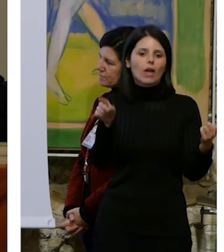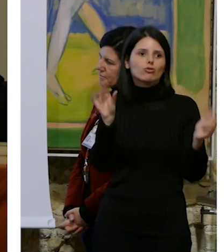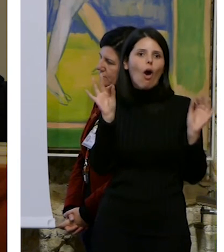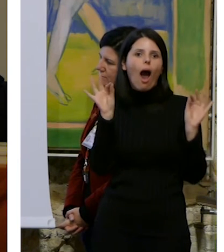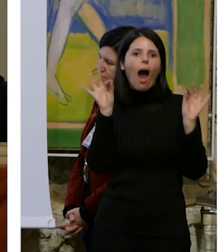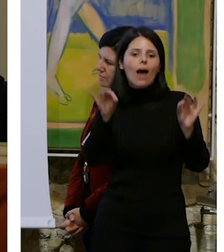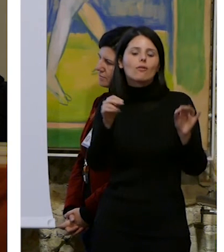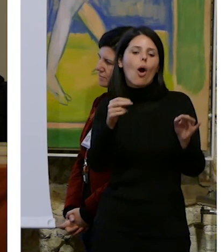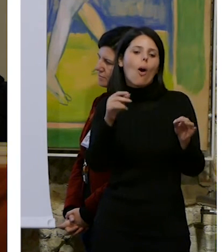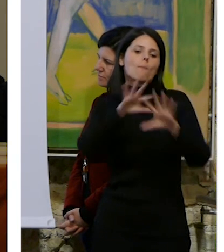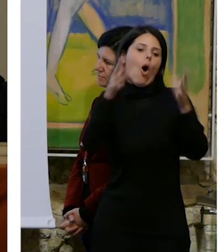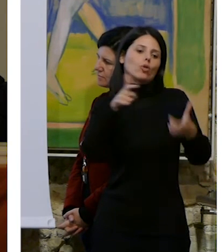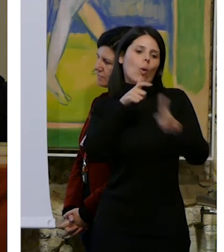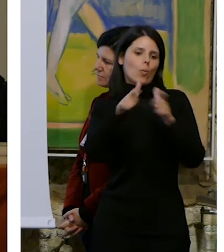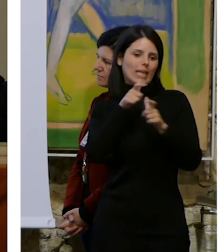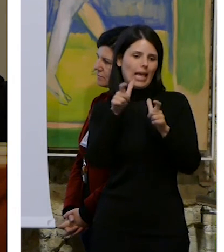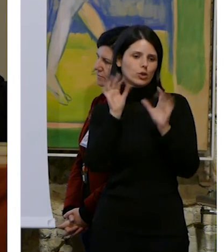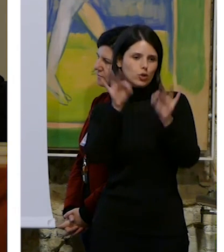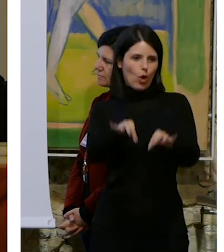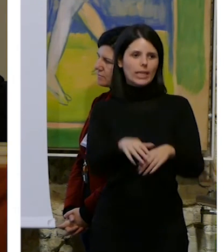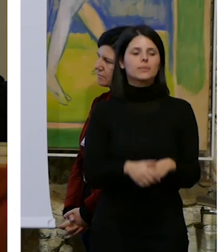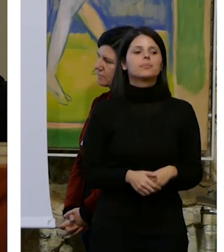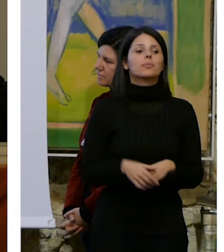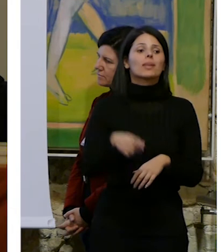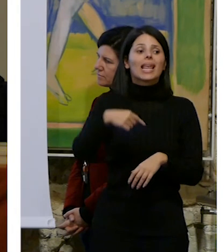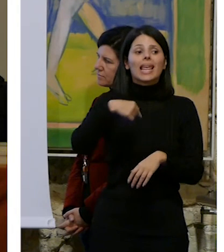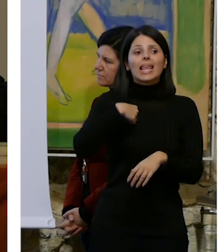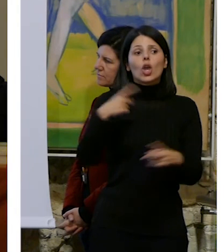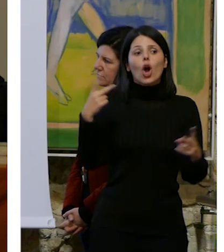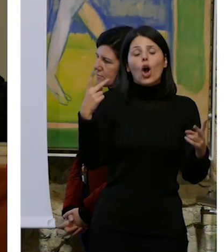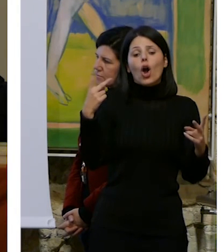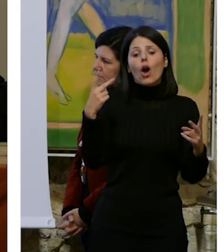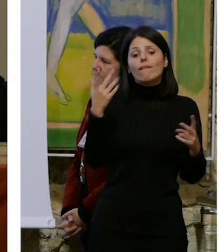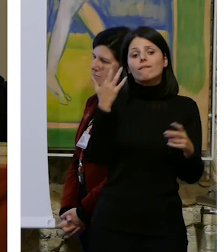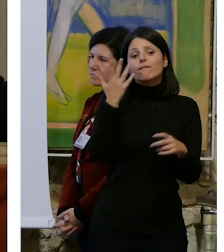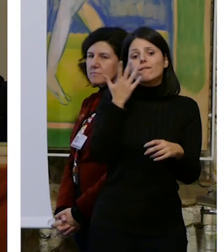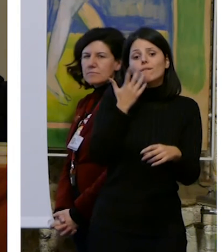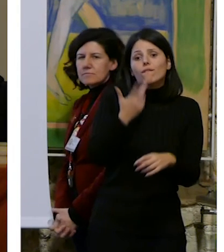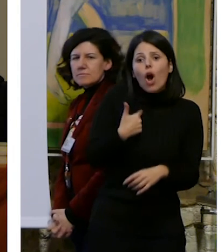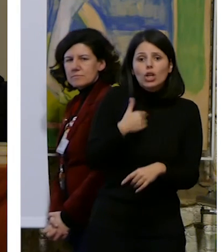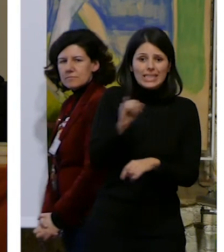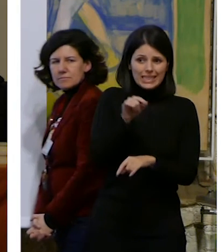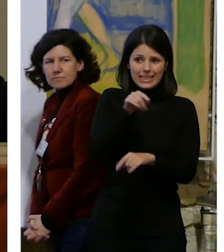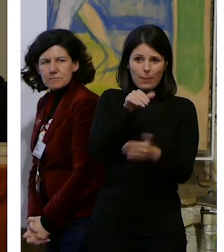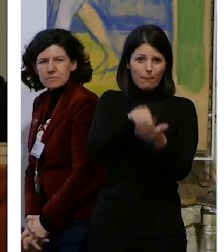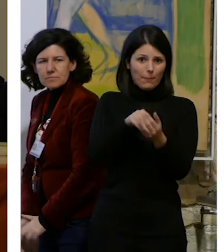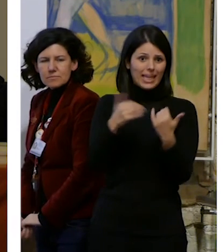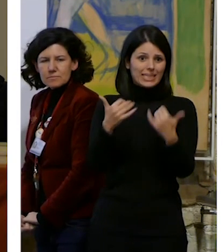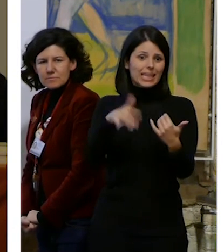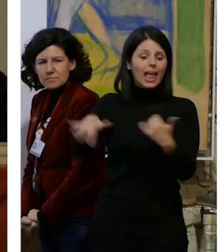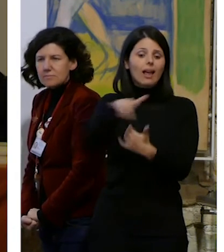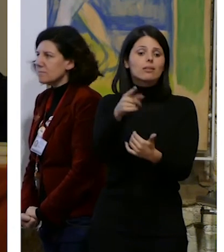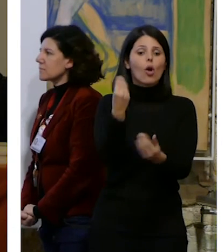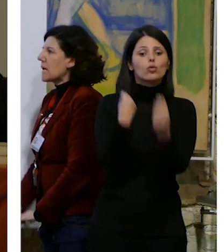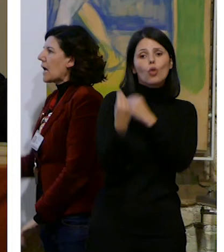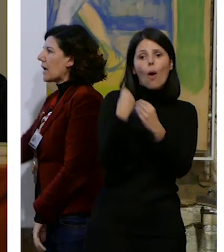ottiene nel mondo della comunicazione. E io vorrei sentire se qualcuno magari dei presenti vuol fare qualche